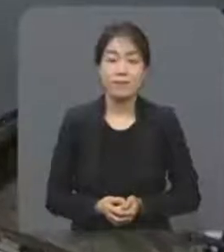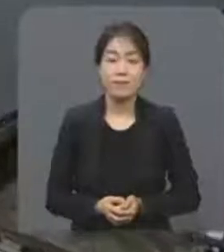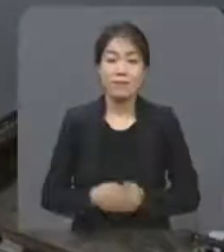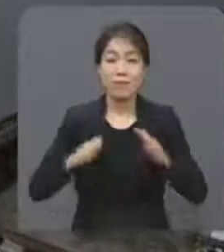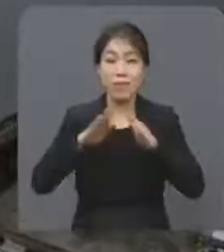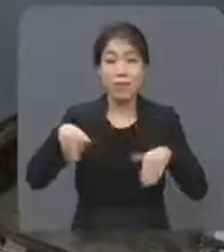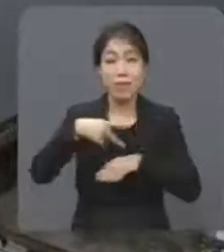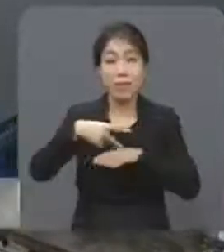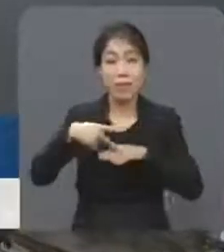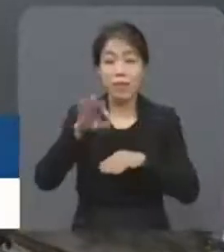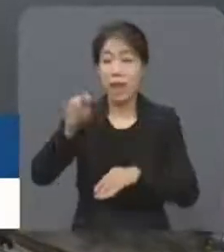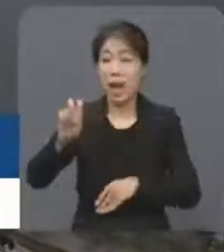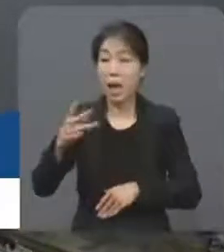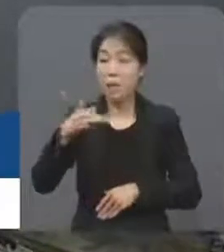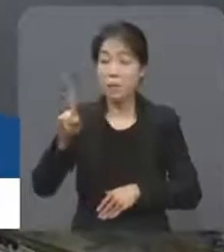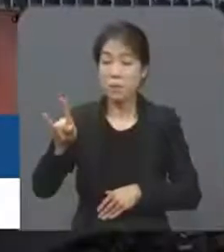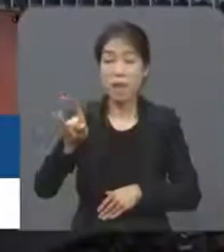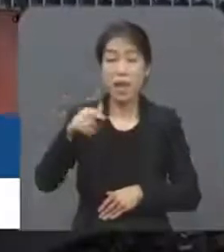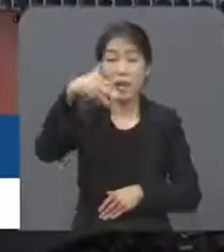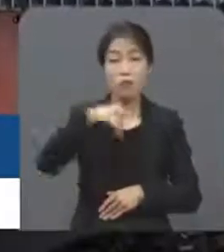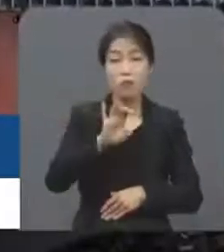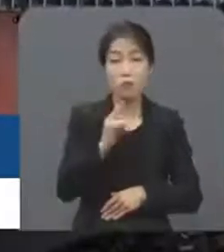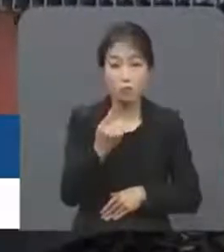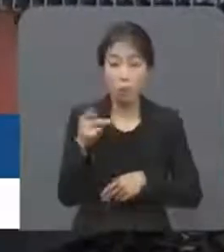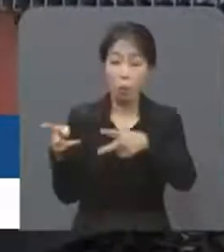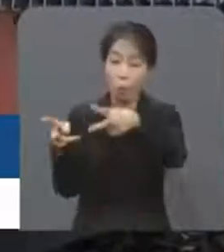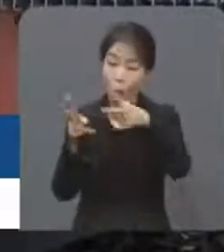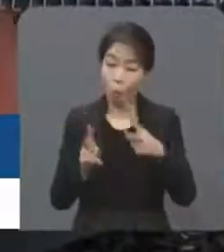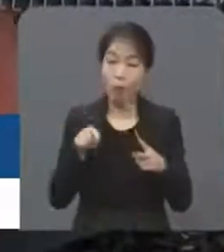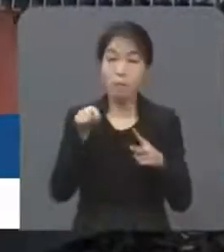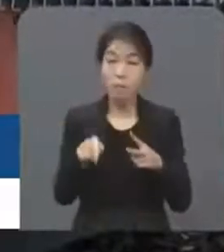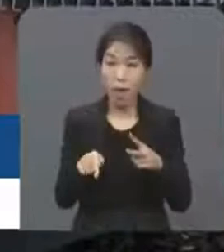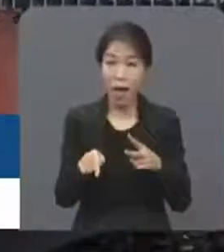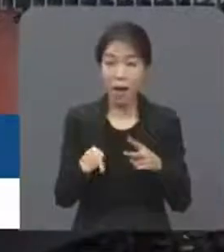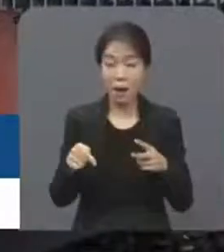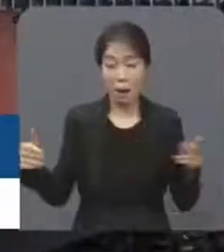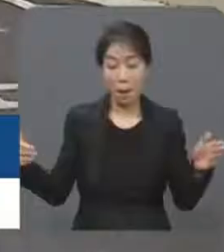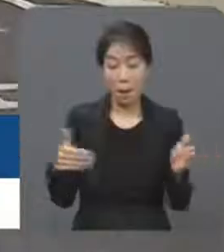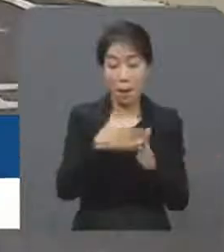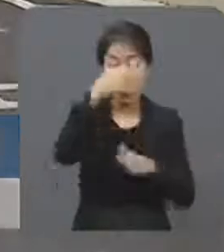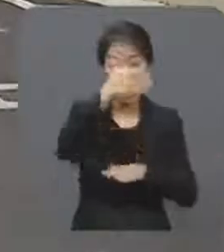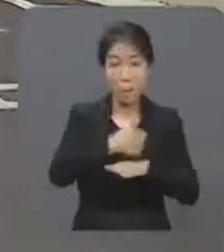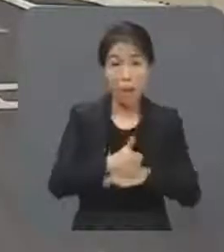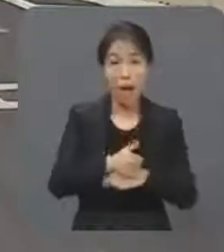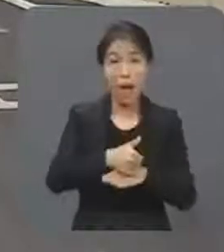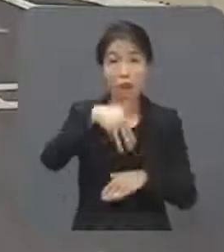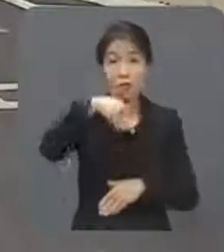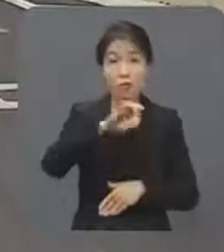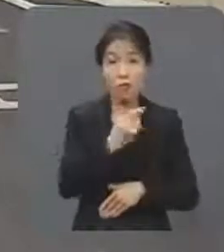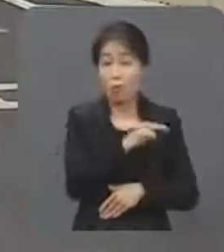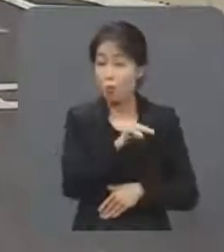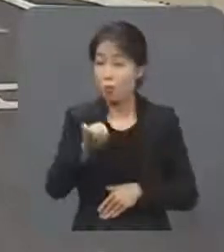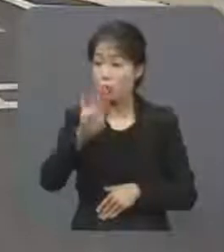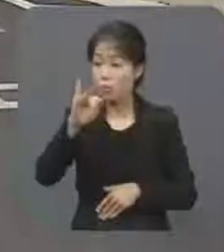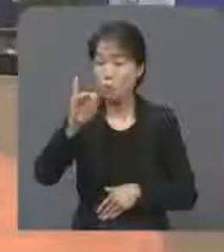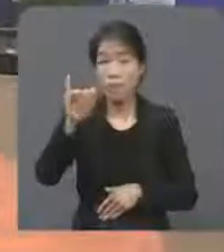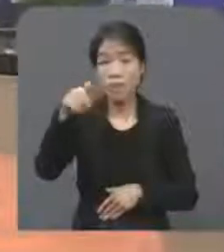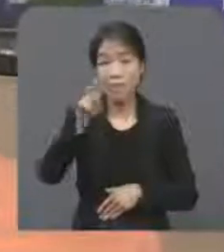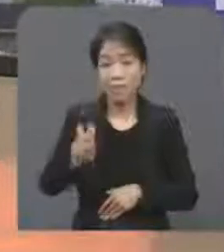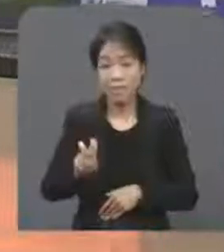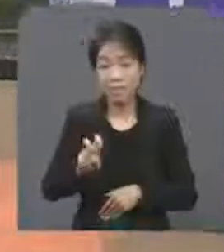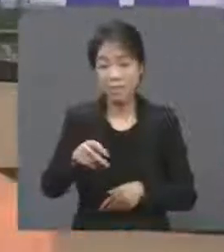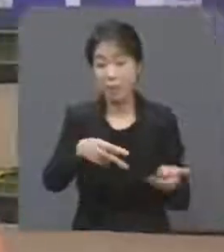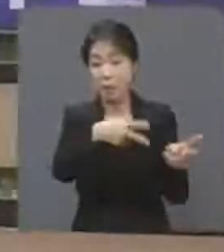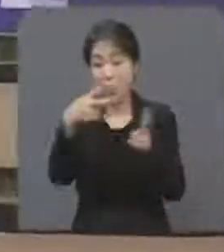전남 신안군 암태도 와 축 포도를 있는 주포 되기 입니다 이 도로가 끝나는 지점인 주 포도에서 비금도 를 잇는 교량 건설이